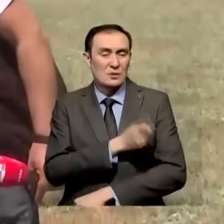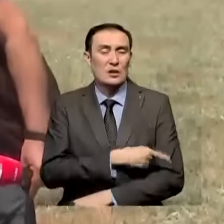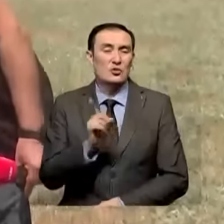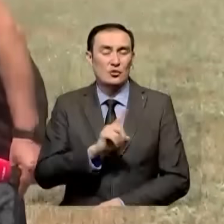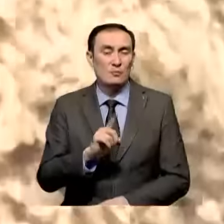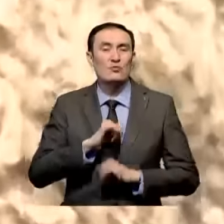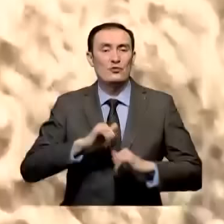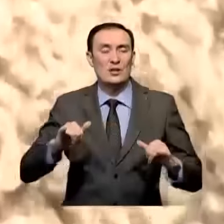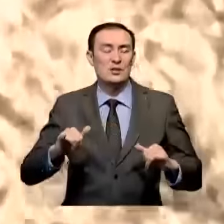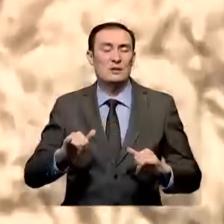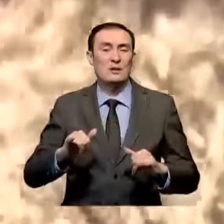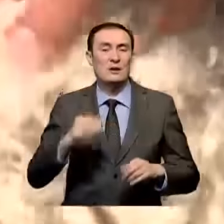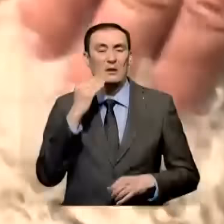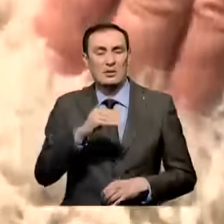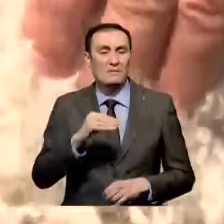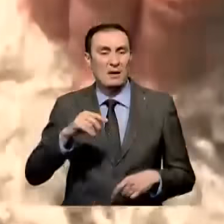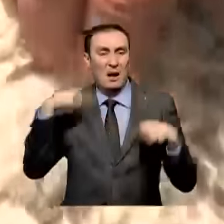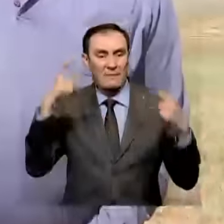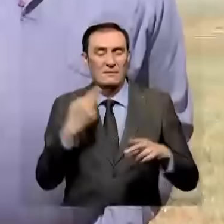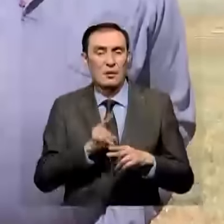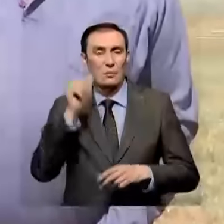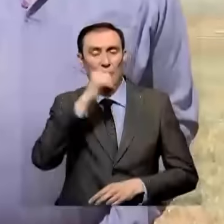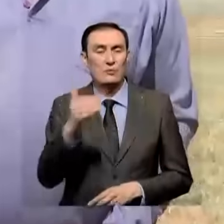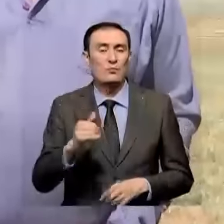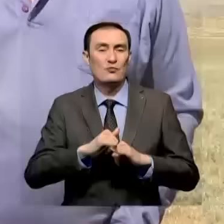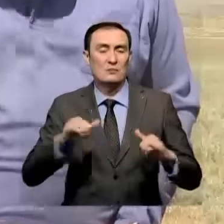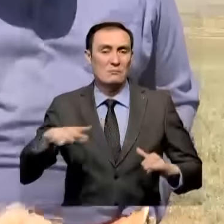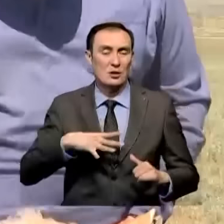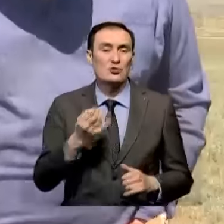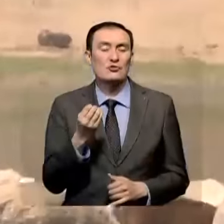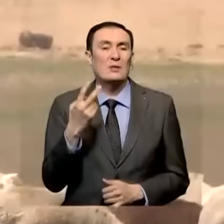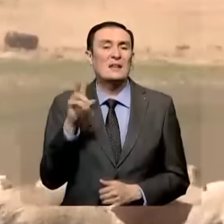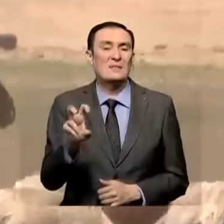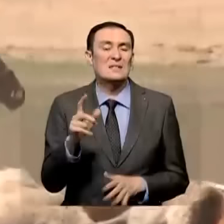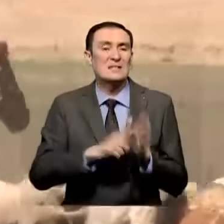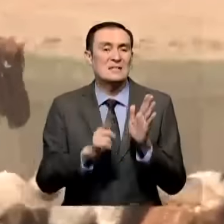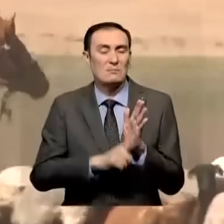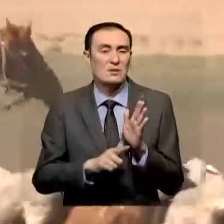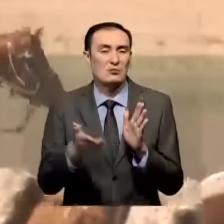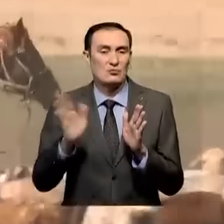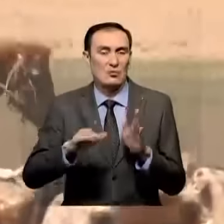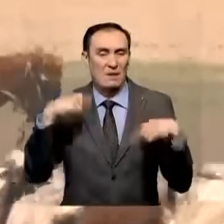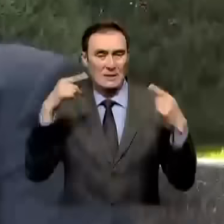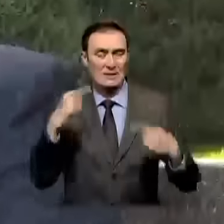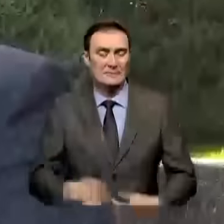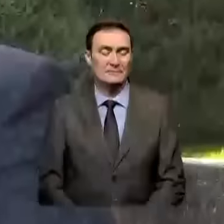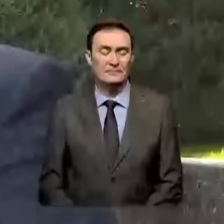чтобы приумножить число дегерезских овец. В этом году его стадо увеличилось еще на 270 голов.